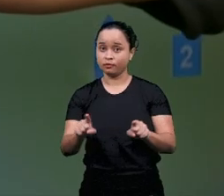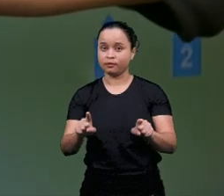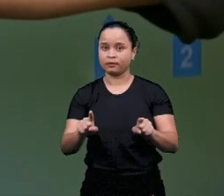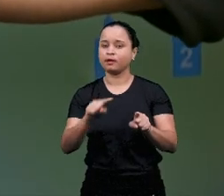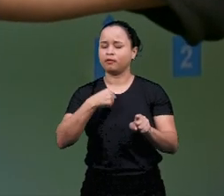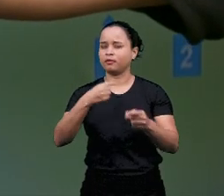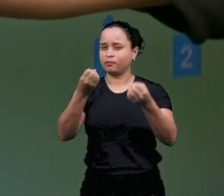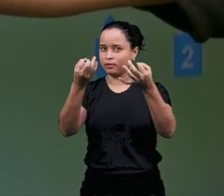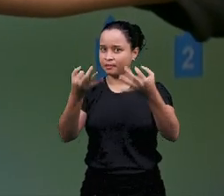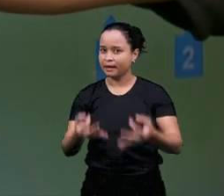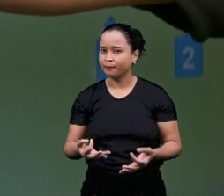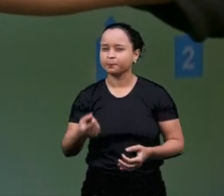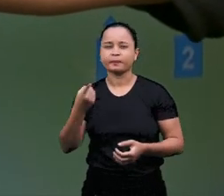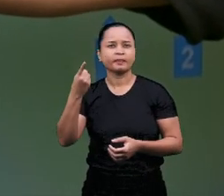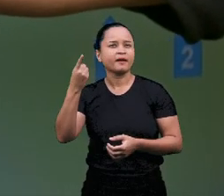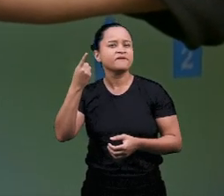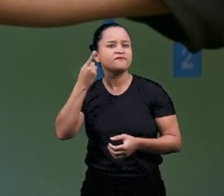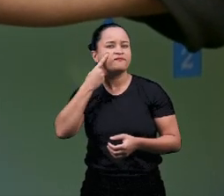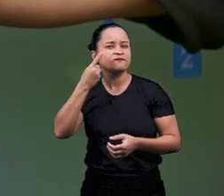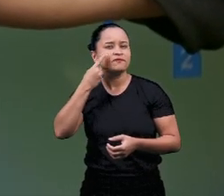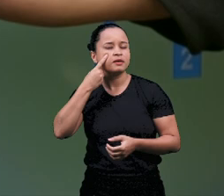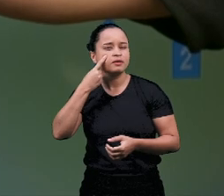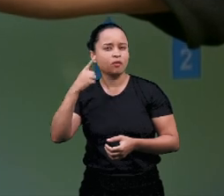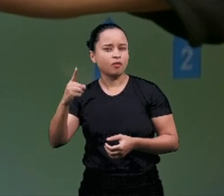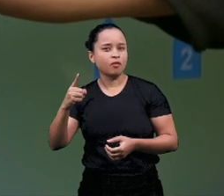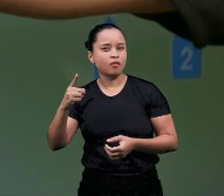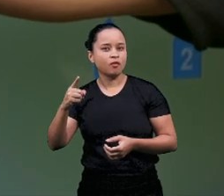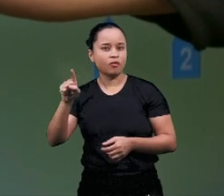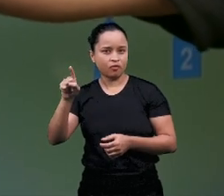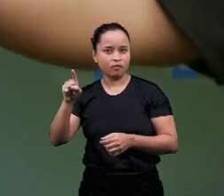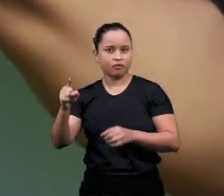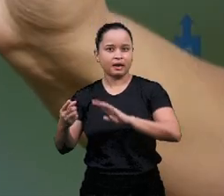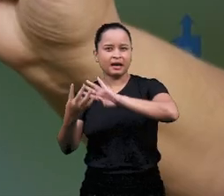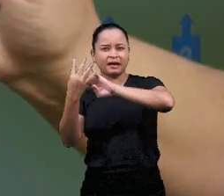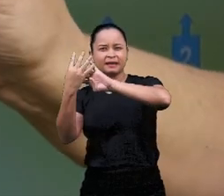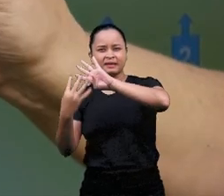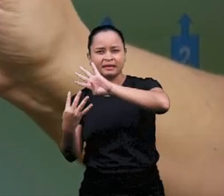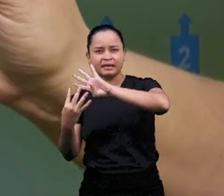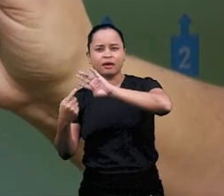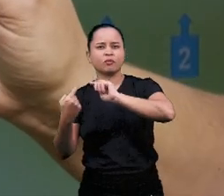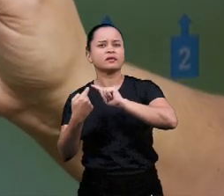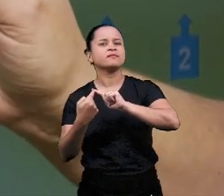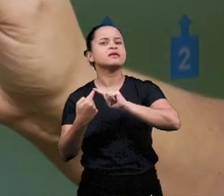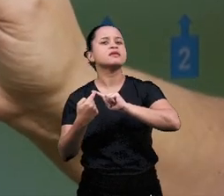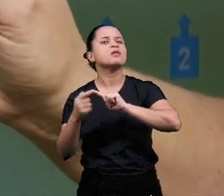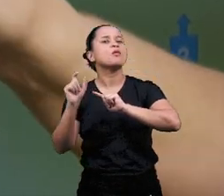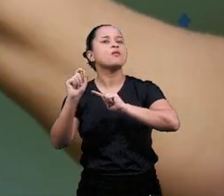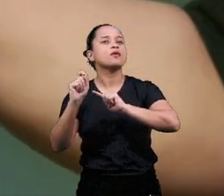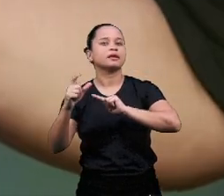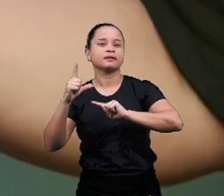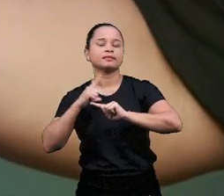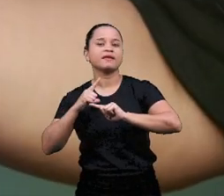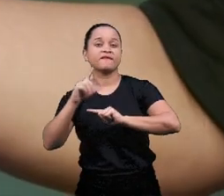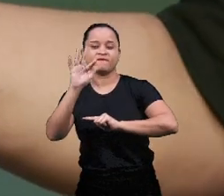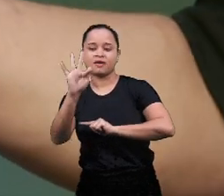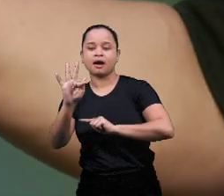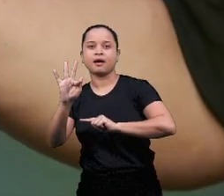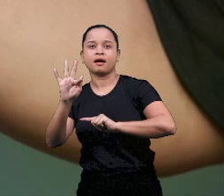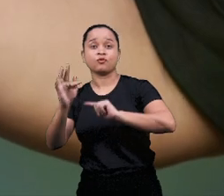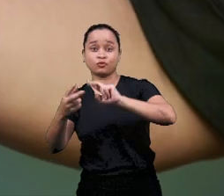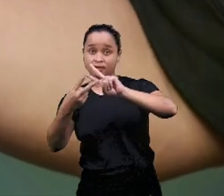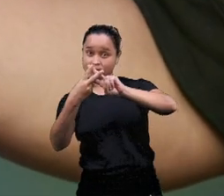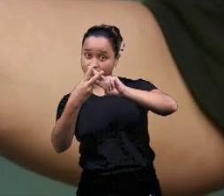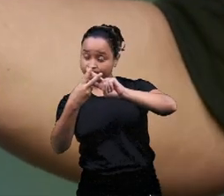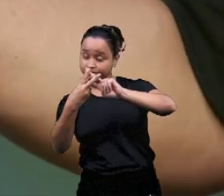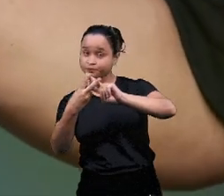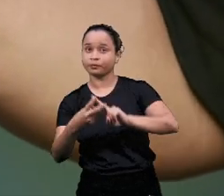pentagramme. Ici, comme on voit un jazz, un symbole de jazz ici, dans le ton de sol majeur, regardez